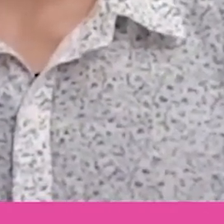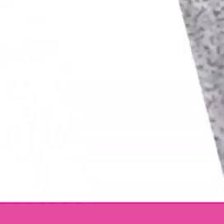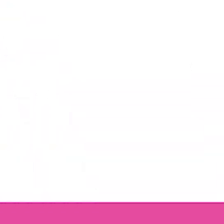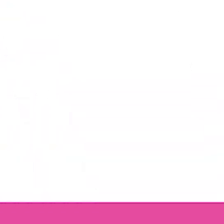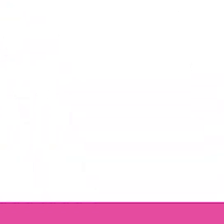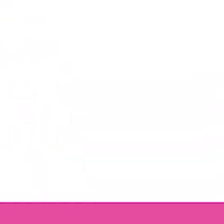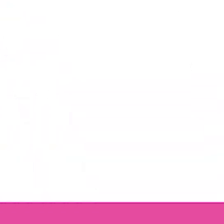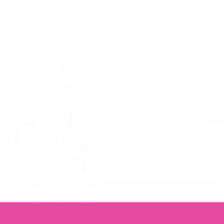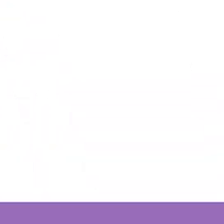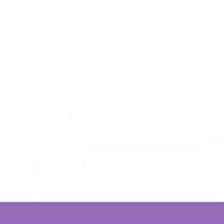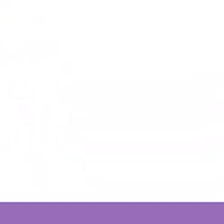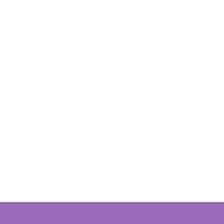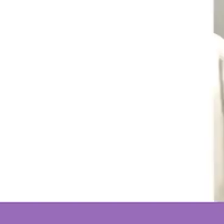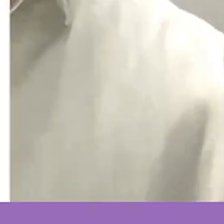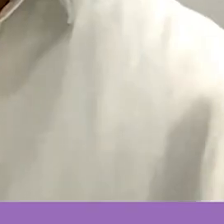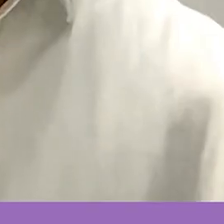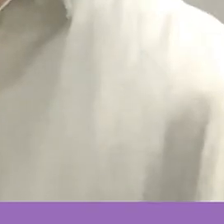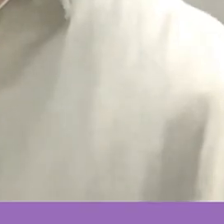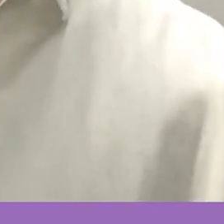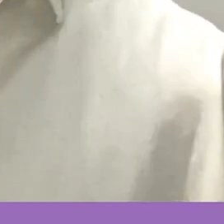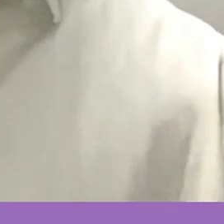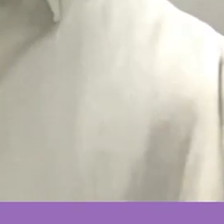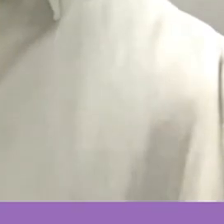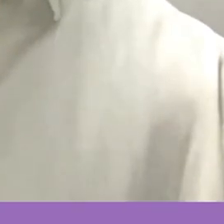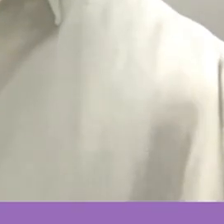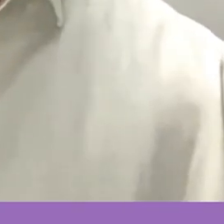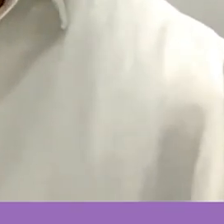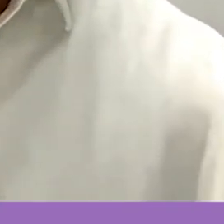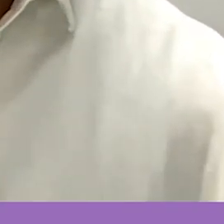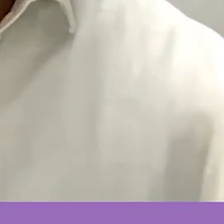oh, oh. Nagkakaisa sa